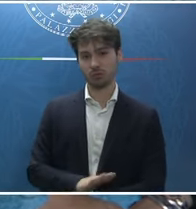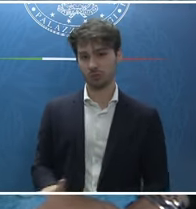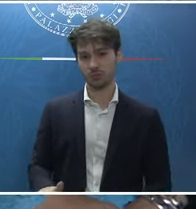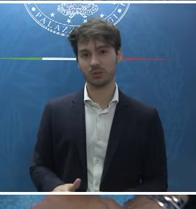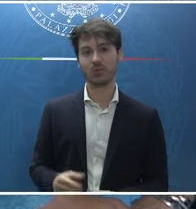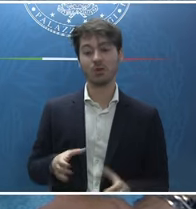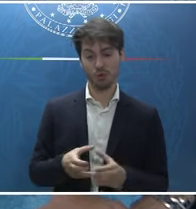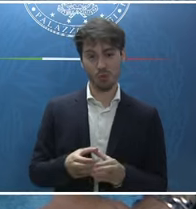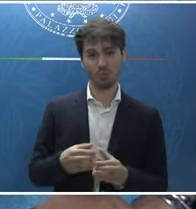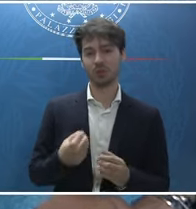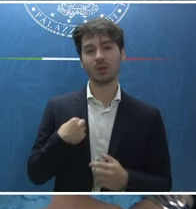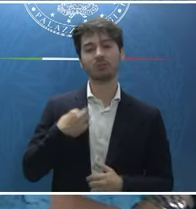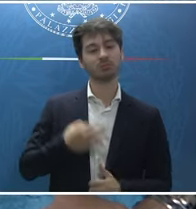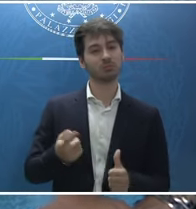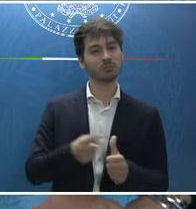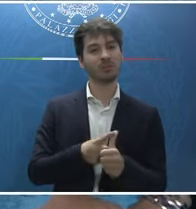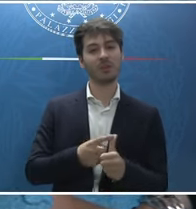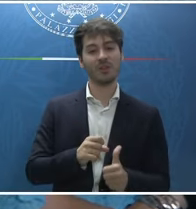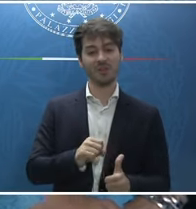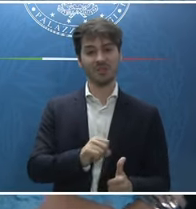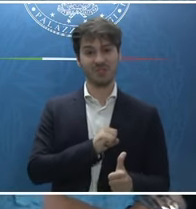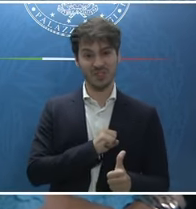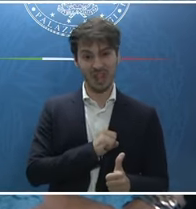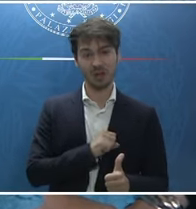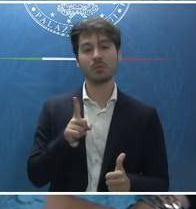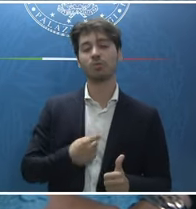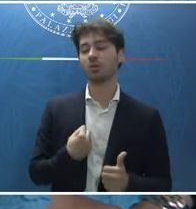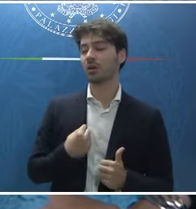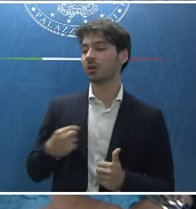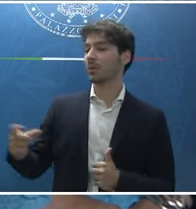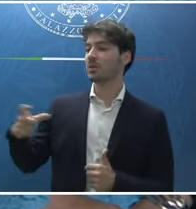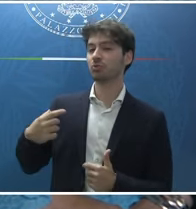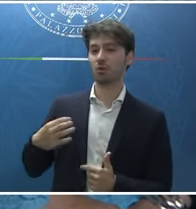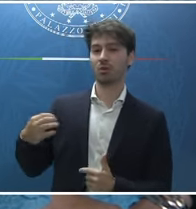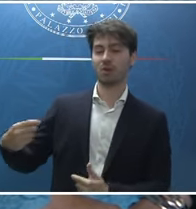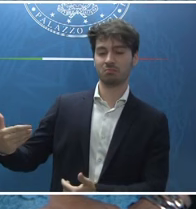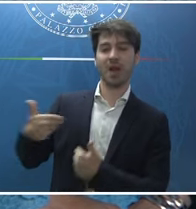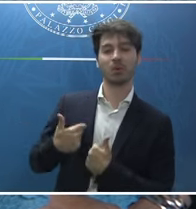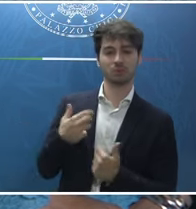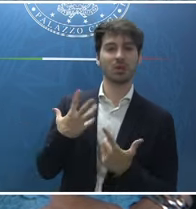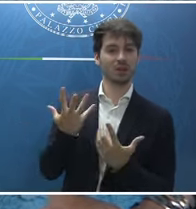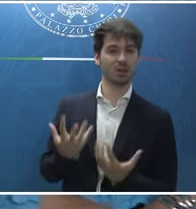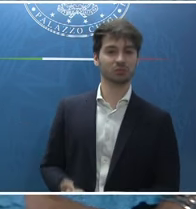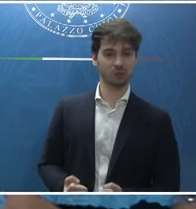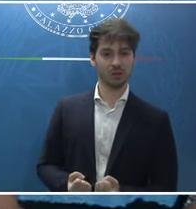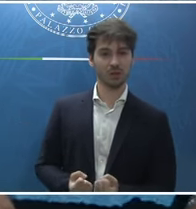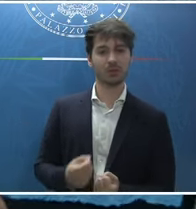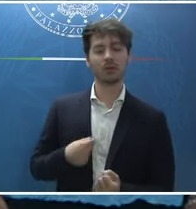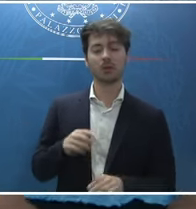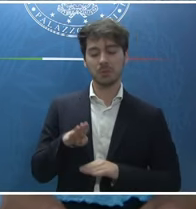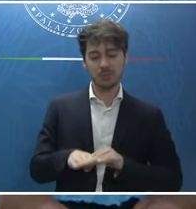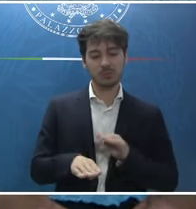cose: fidarmi ed affidarmi. E passo dopo passo, pian piano, con molta fatica